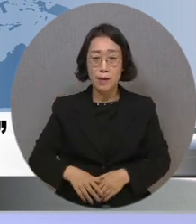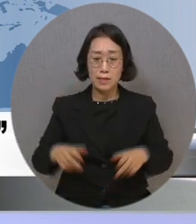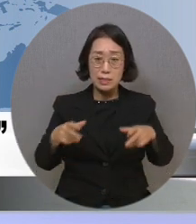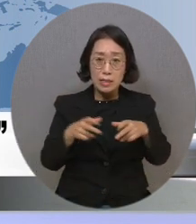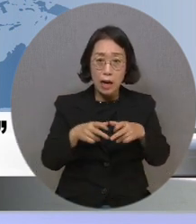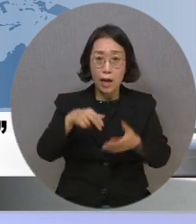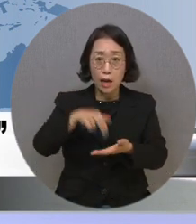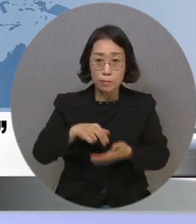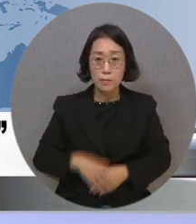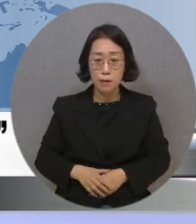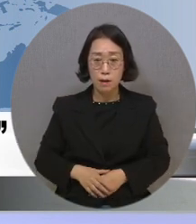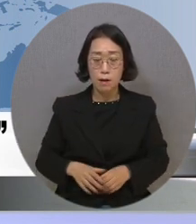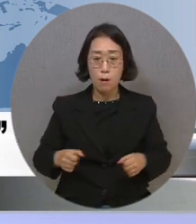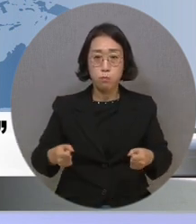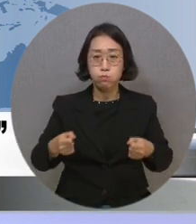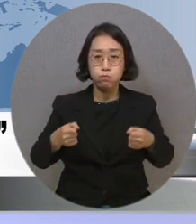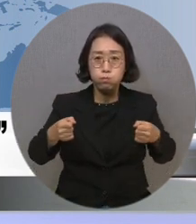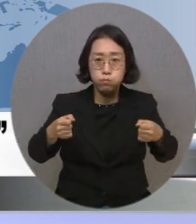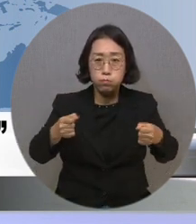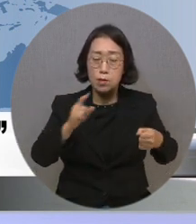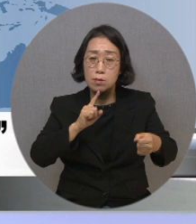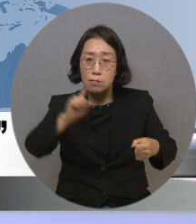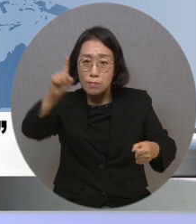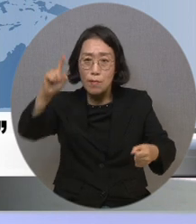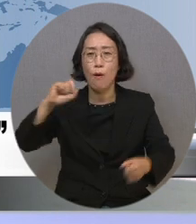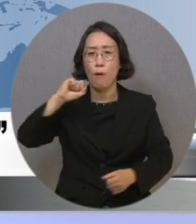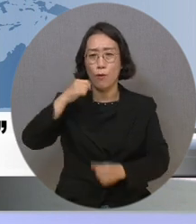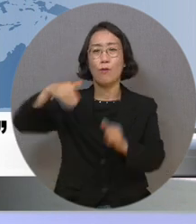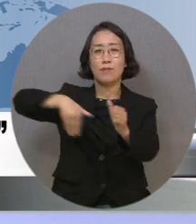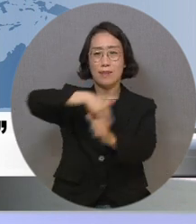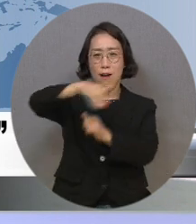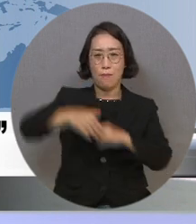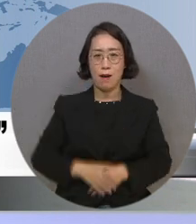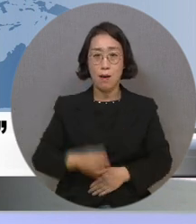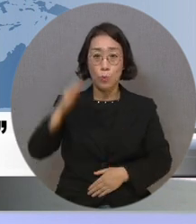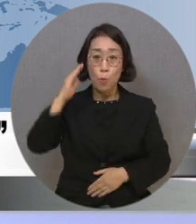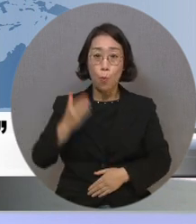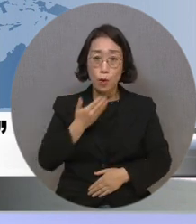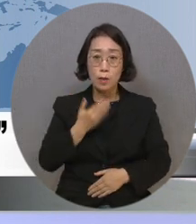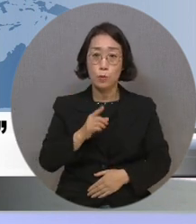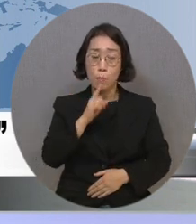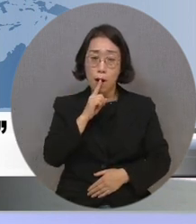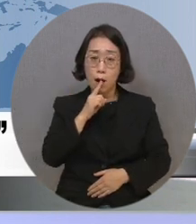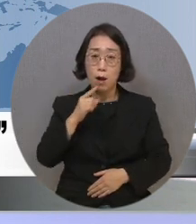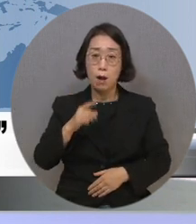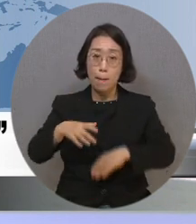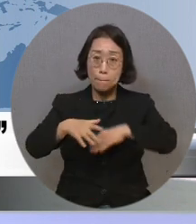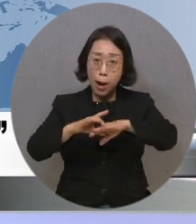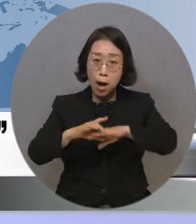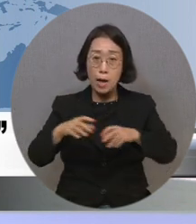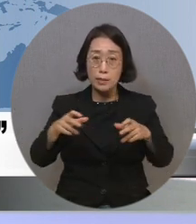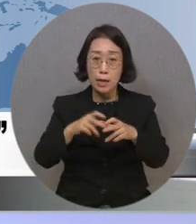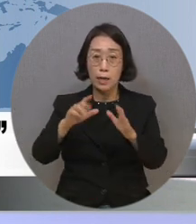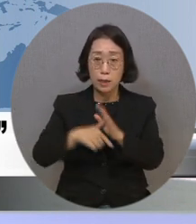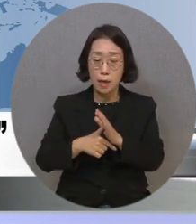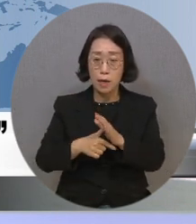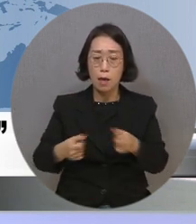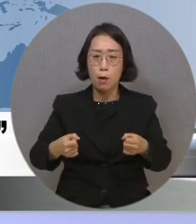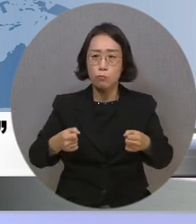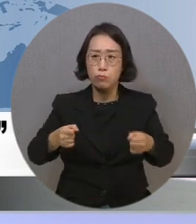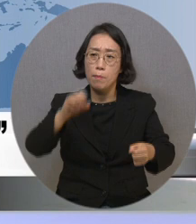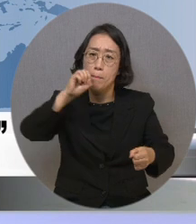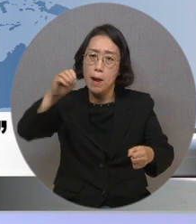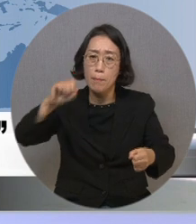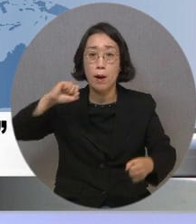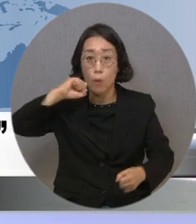장애인의 경우 드라이브스루 매장을 이용하기 어려운데요. 청각장애인과 언어장애인도 드라이브스루 매장을 편하게